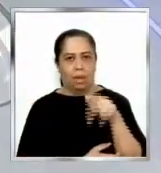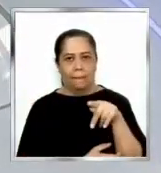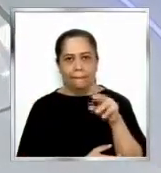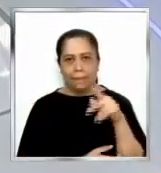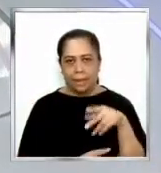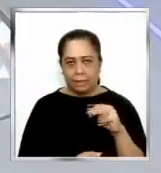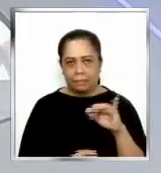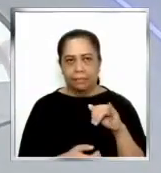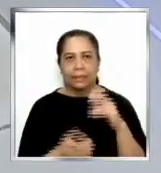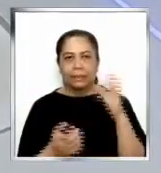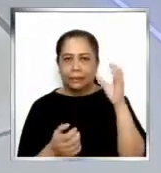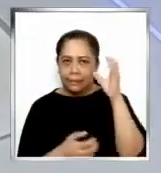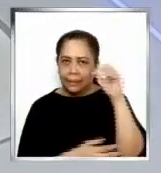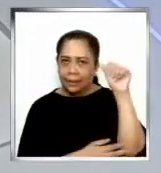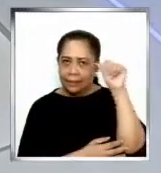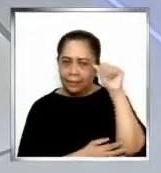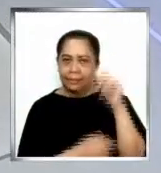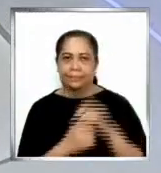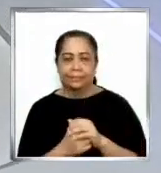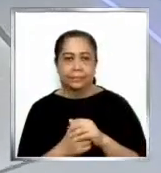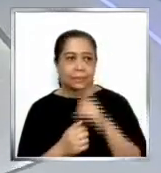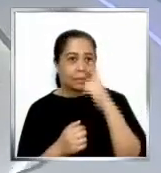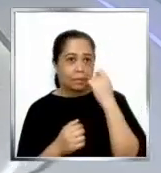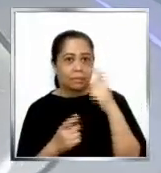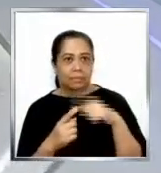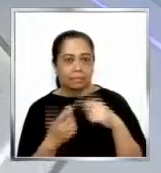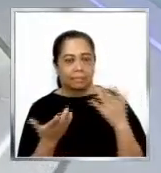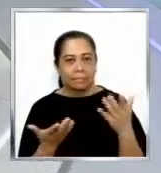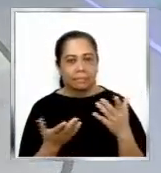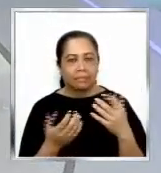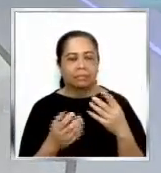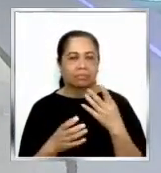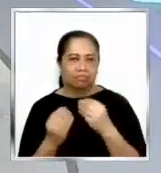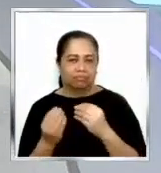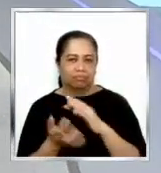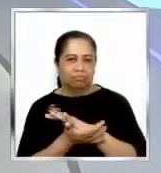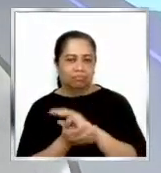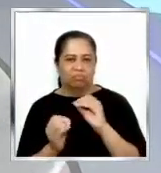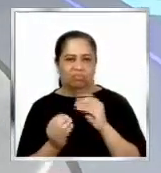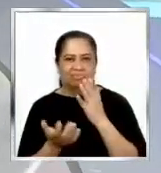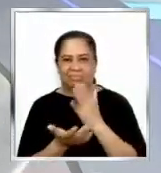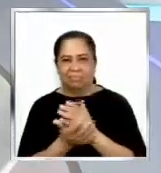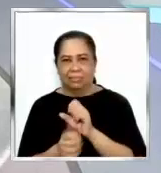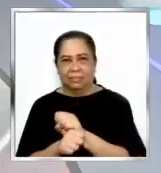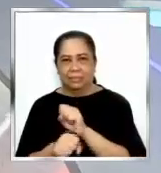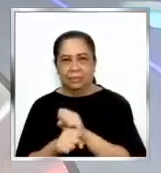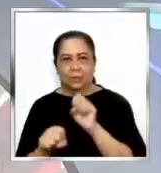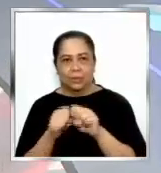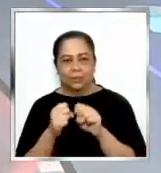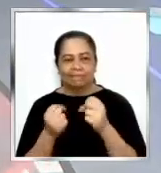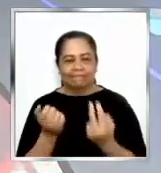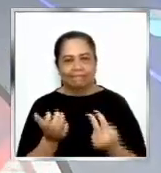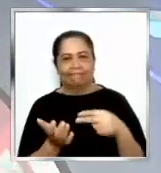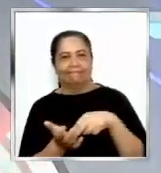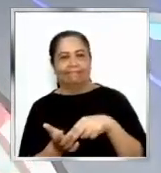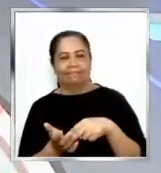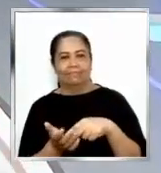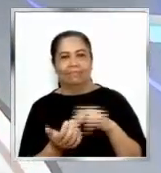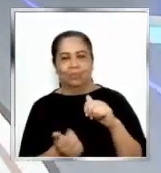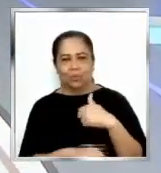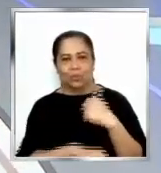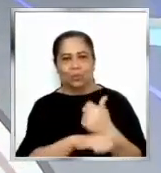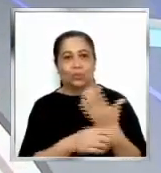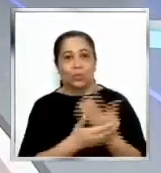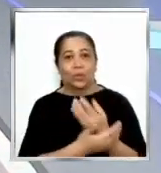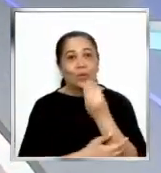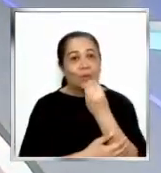Chin Alcantara. Dahil sa pandemya, nawalan siya ng mga gig. Kaya para makabangon, nagtayo siya ng food business